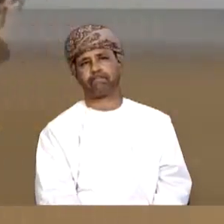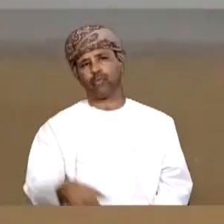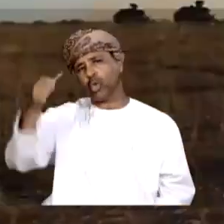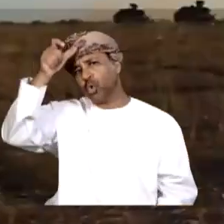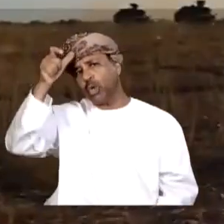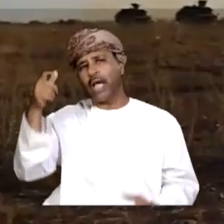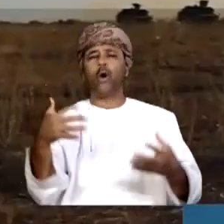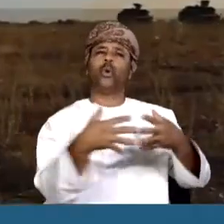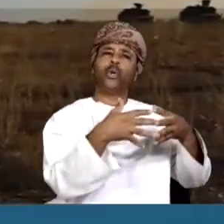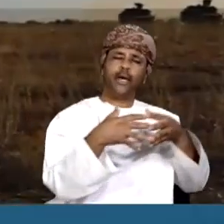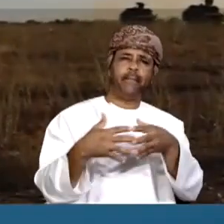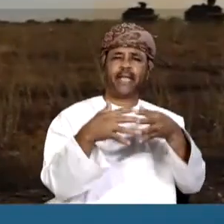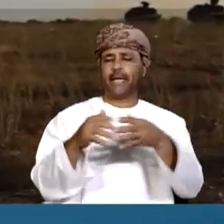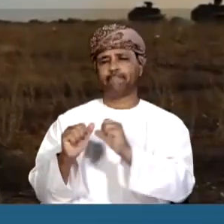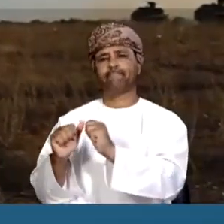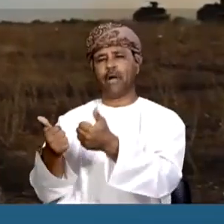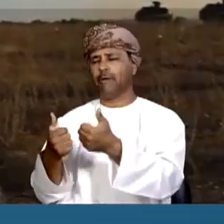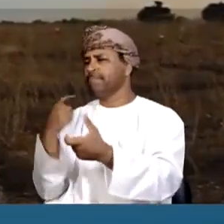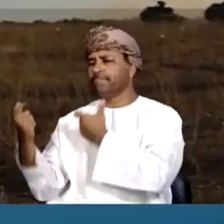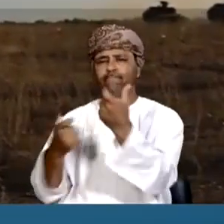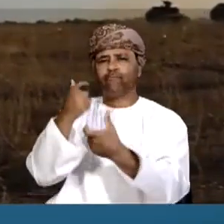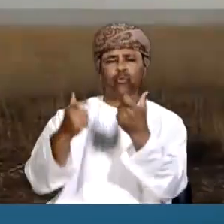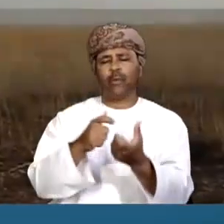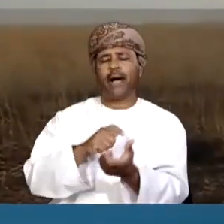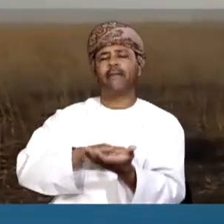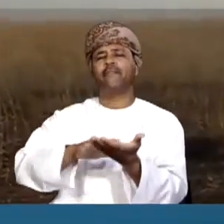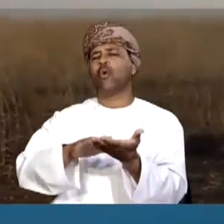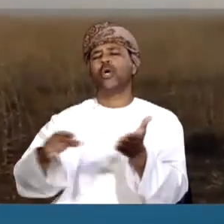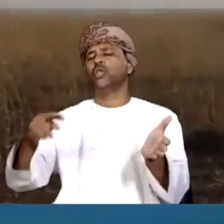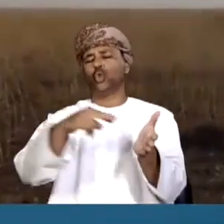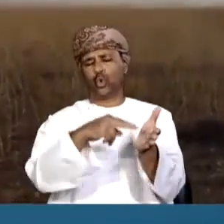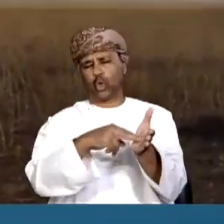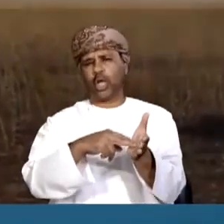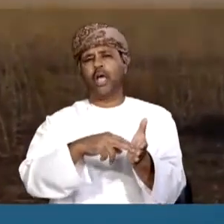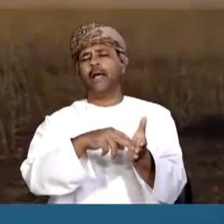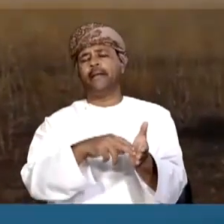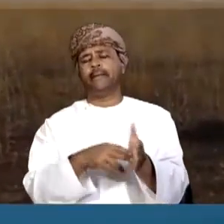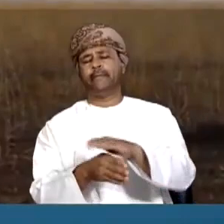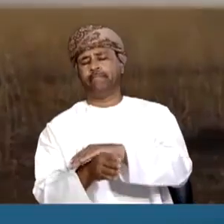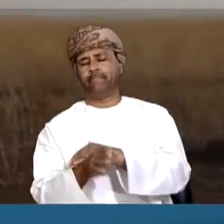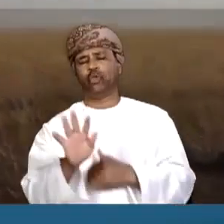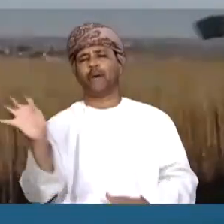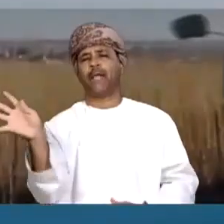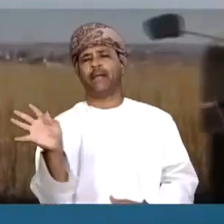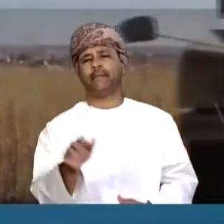تركيا والولايات المتحدة تبدأان تسيير دوريات أمنية مشتركة في مدينة منبج بشمال